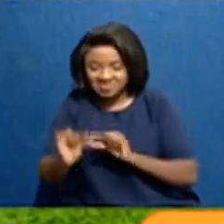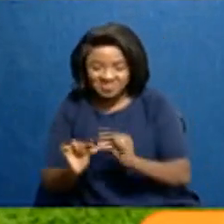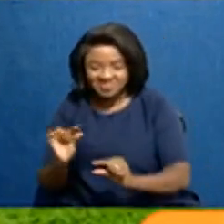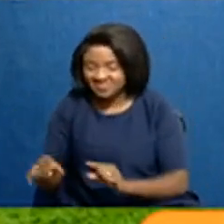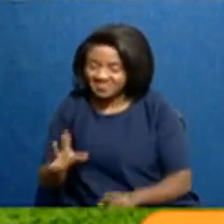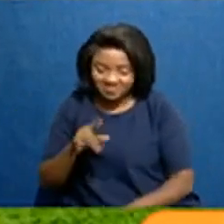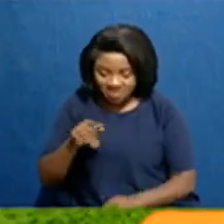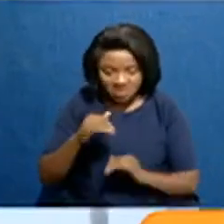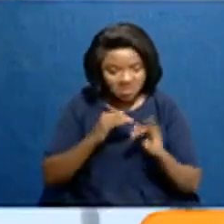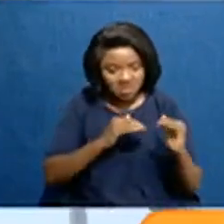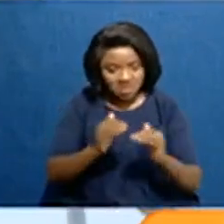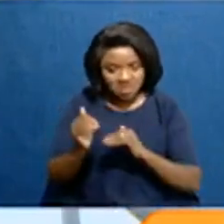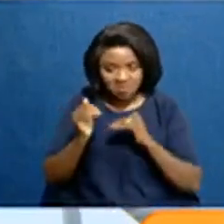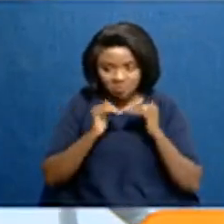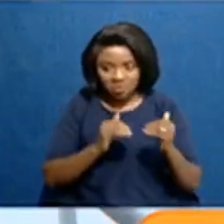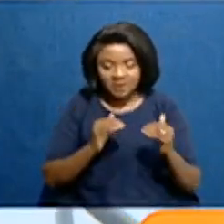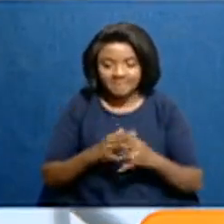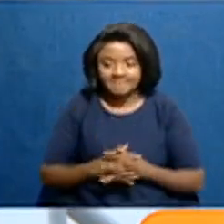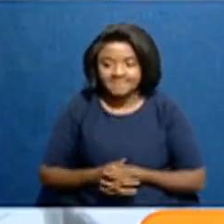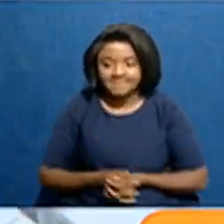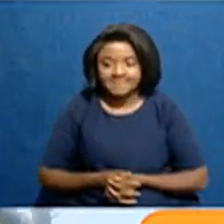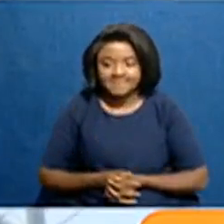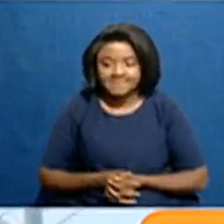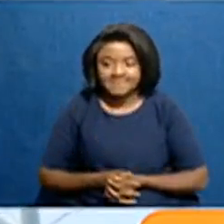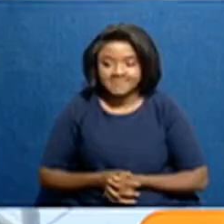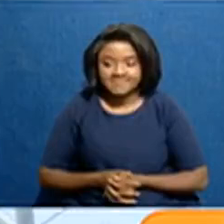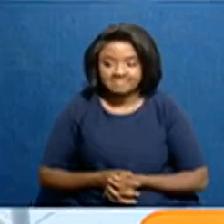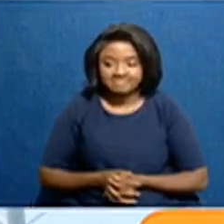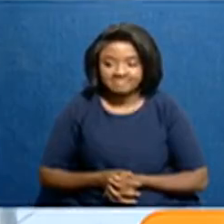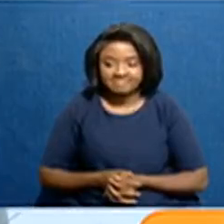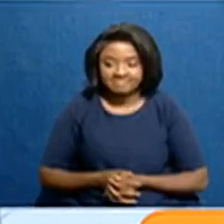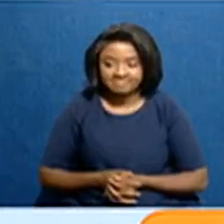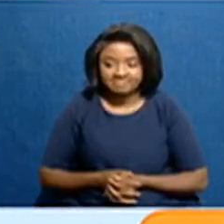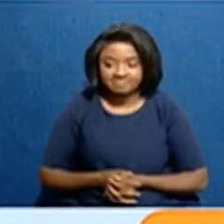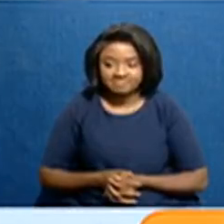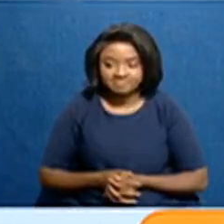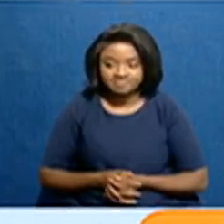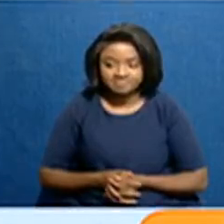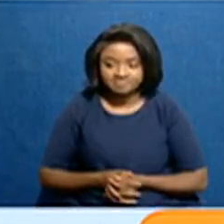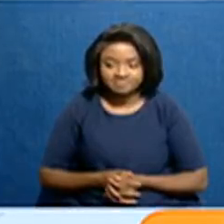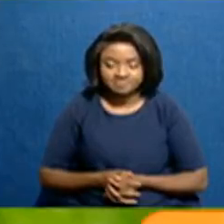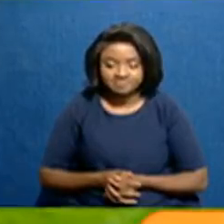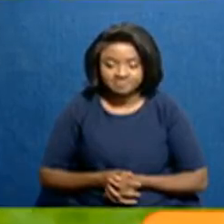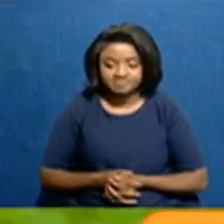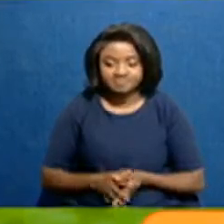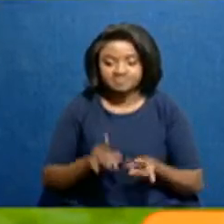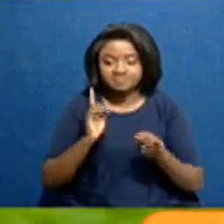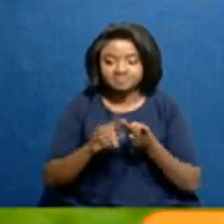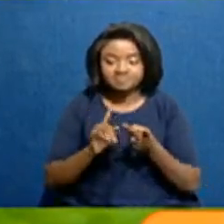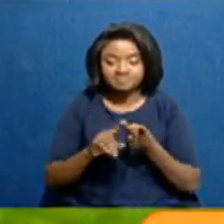inakuwa uniform, inapea maji kwa kila mmea. Sio tunaweza pata hiyo uniformity. Ya tatu,